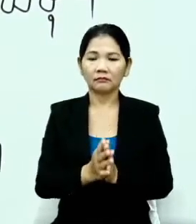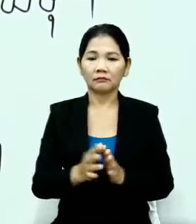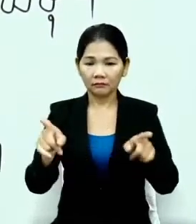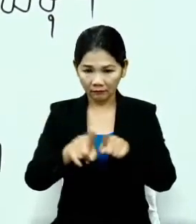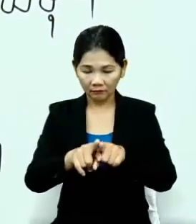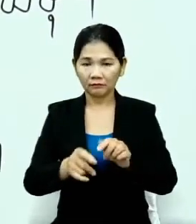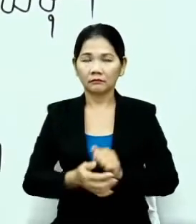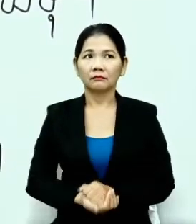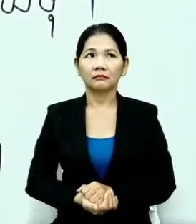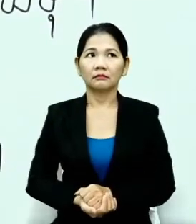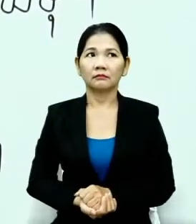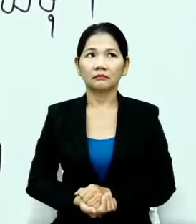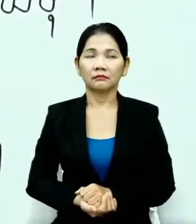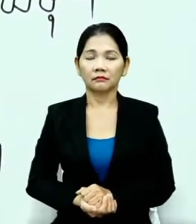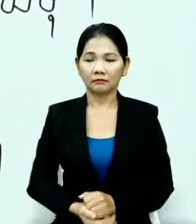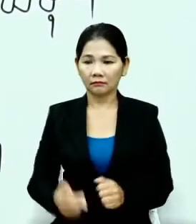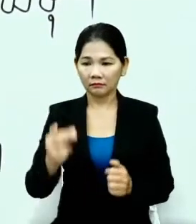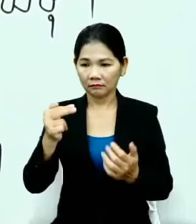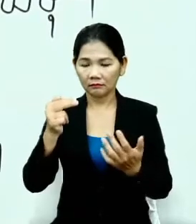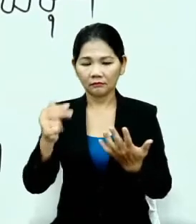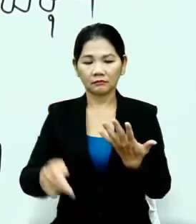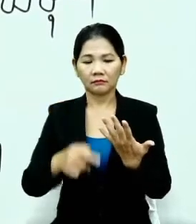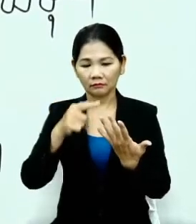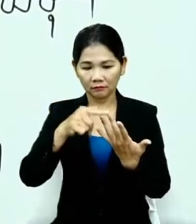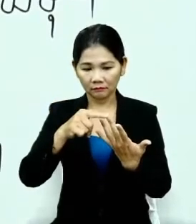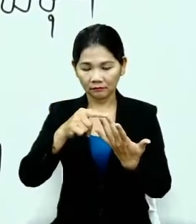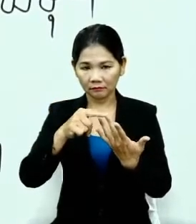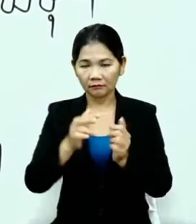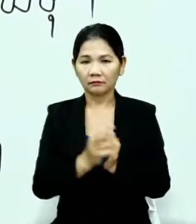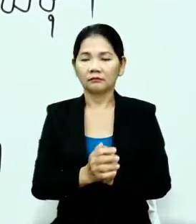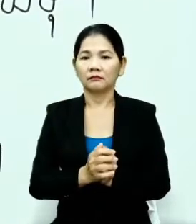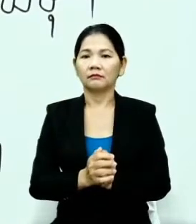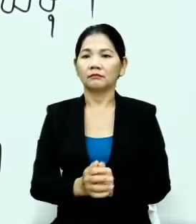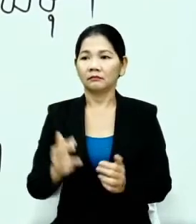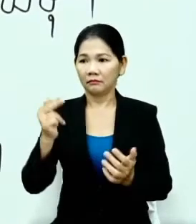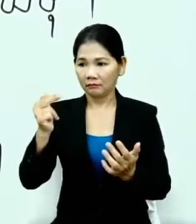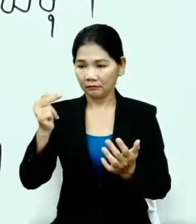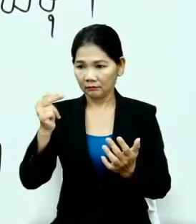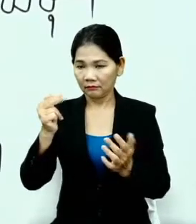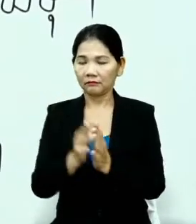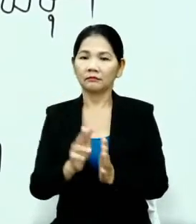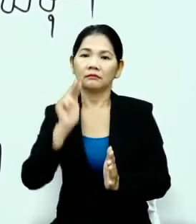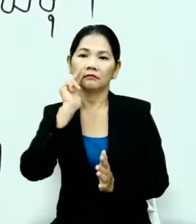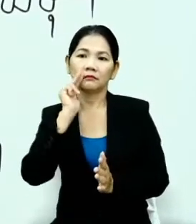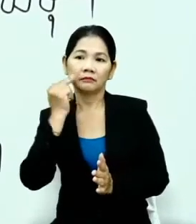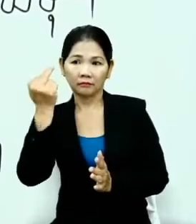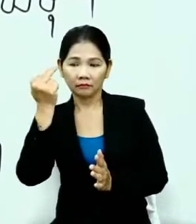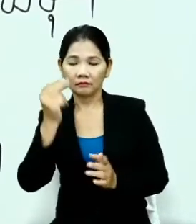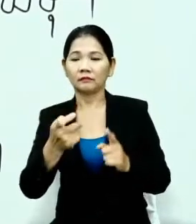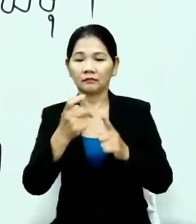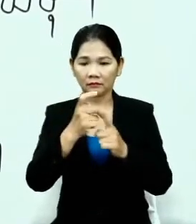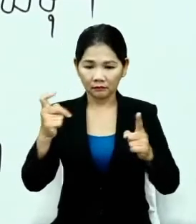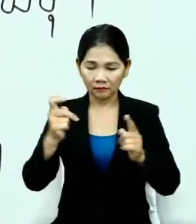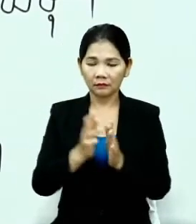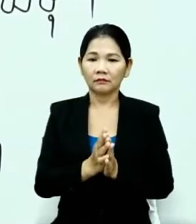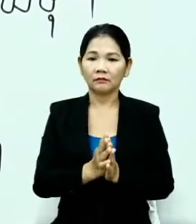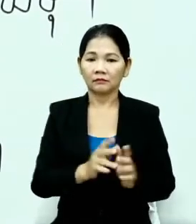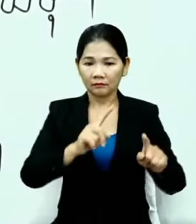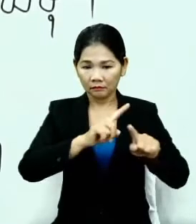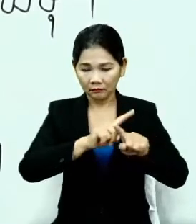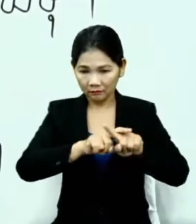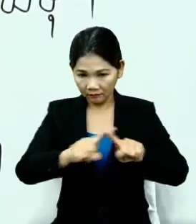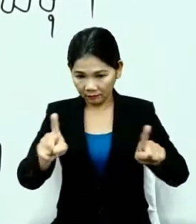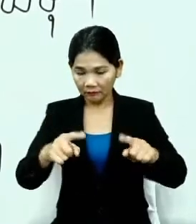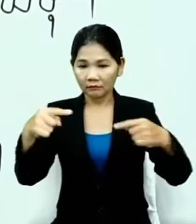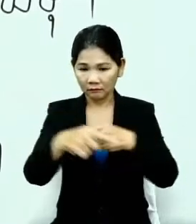đôi túng thân ạ pía chì cô nền niếm pía này thá tì tấy bị